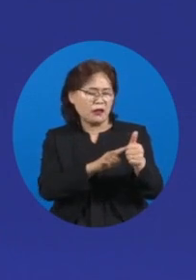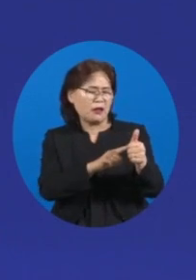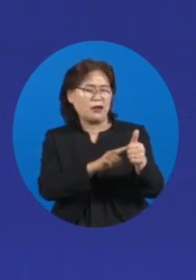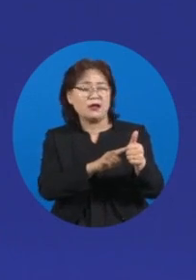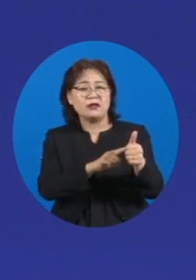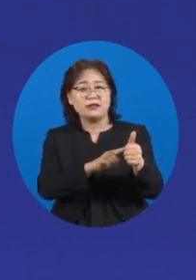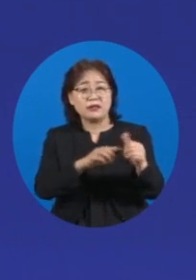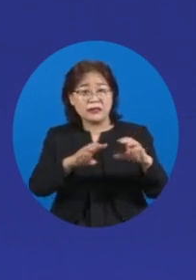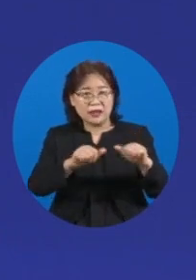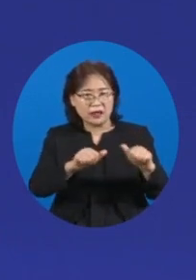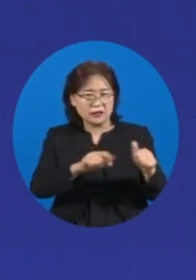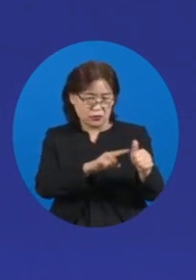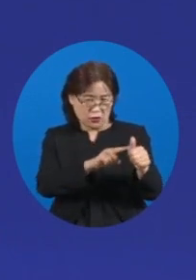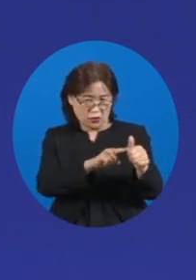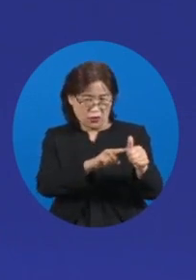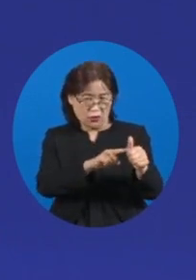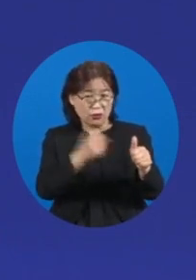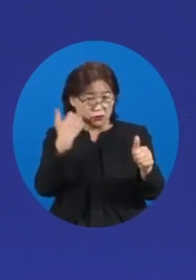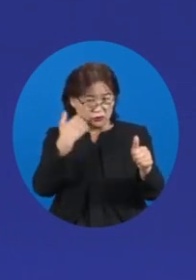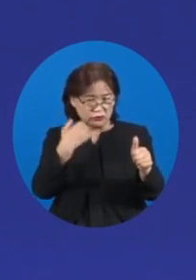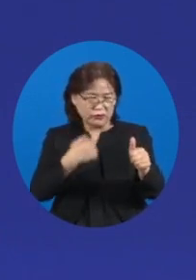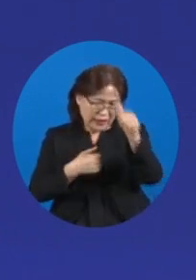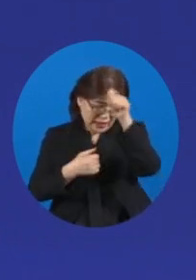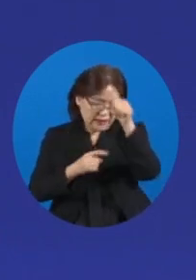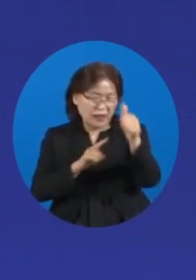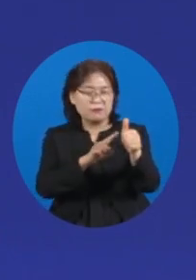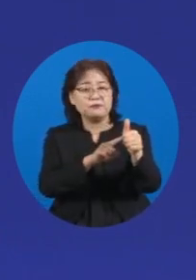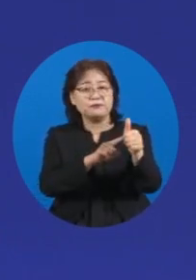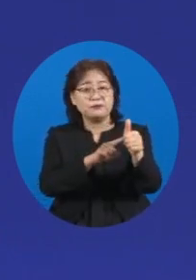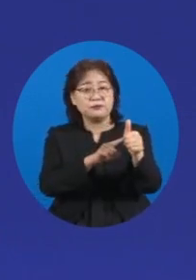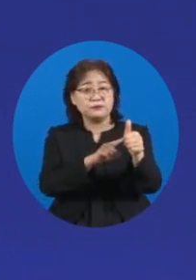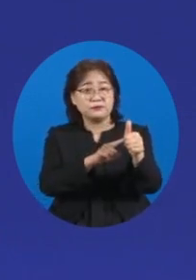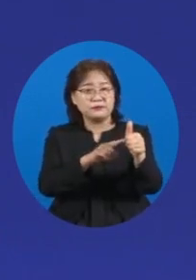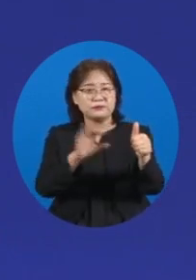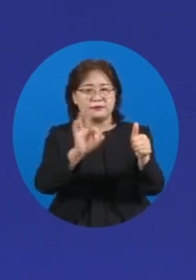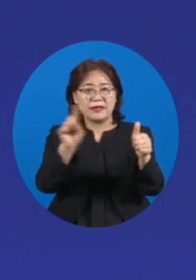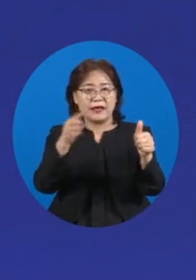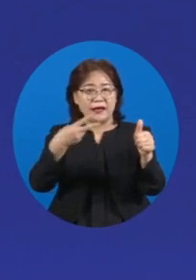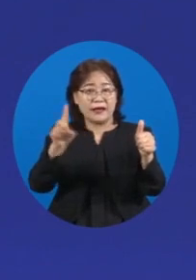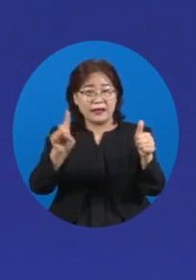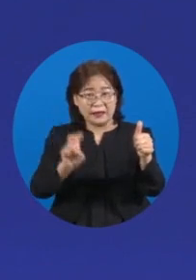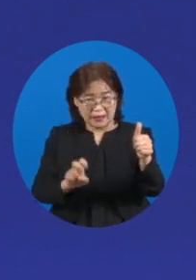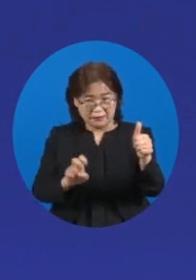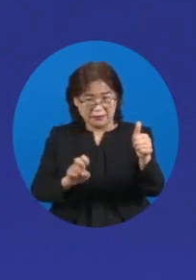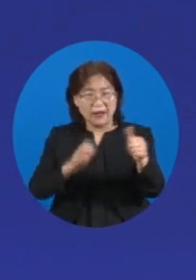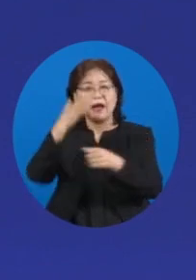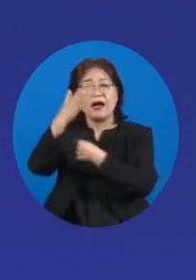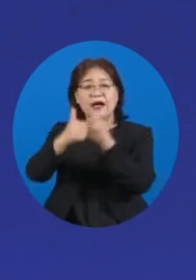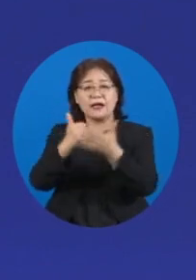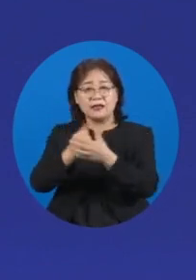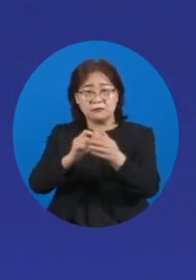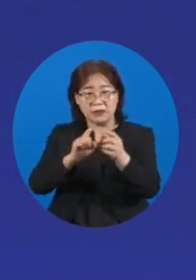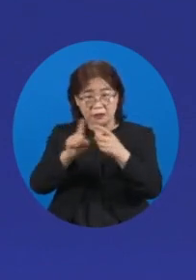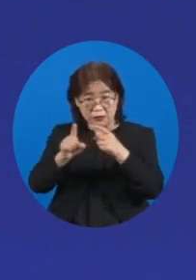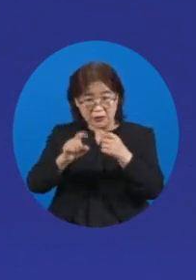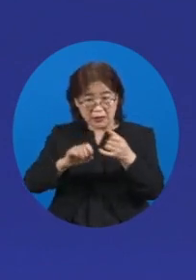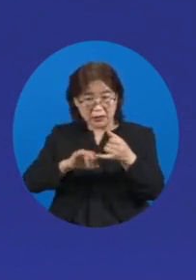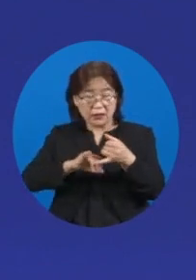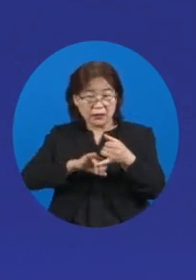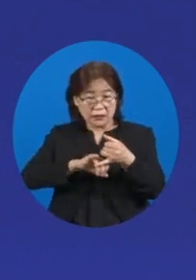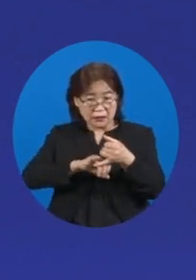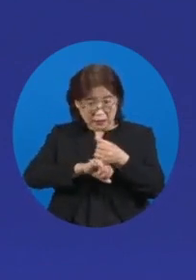땅은 너로 말미암아 이제 여기서 너는 누구죠 자 하나님의 언약의 대상이며